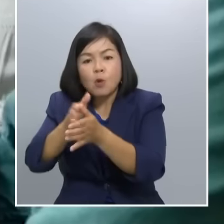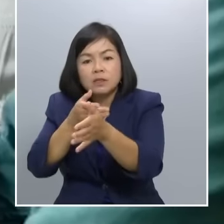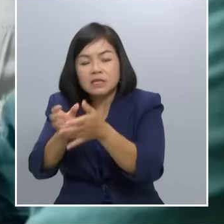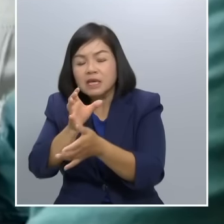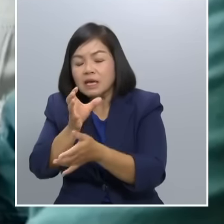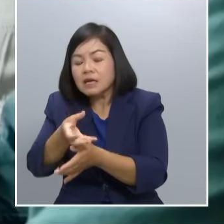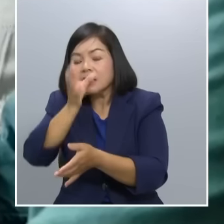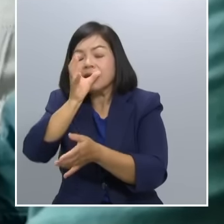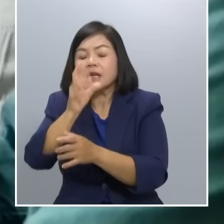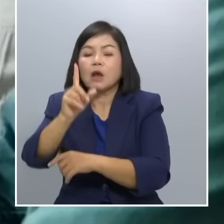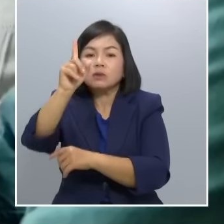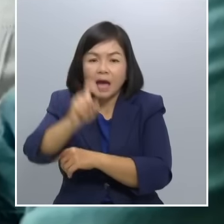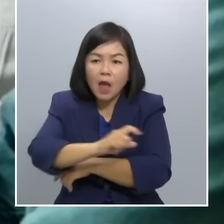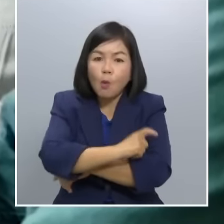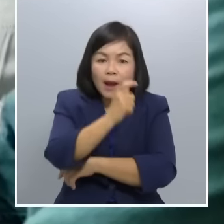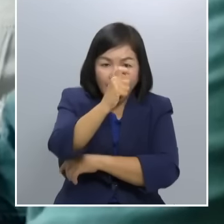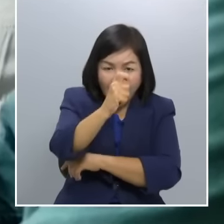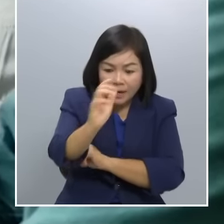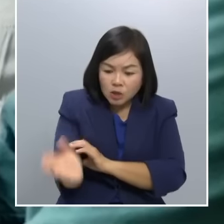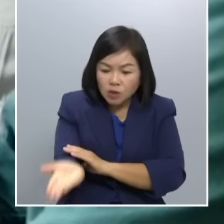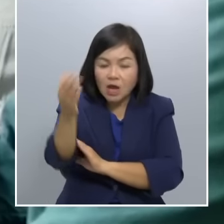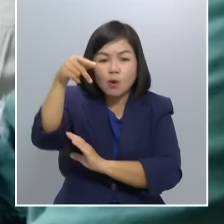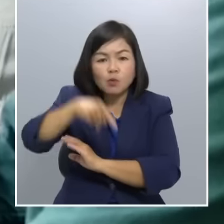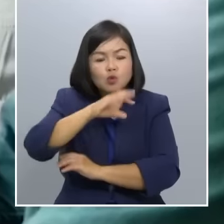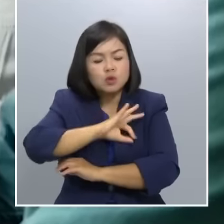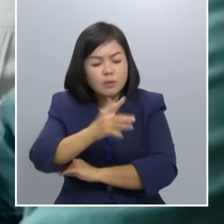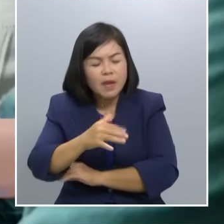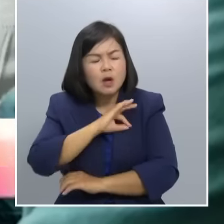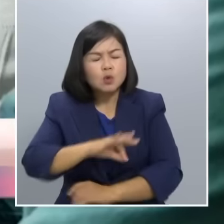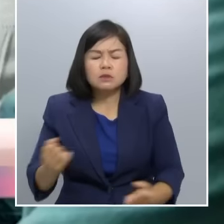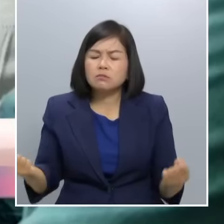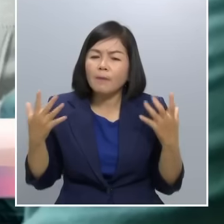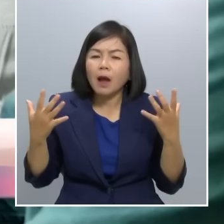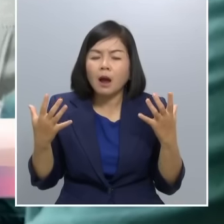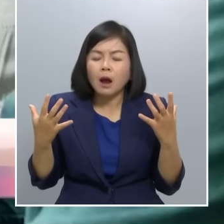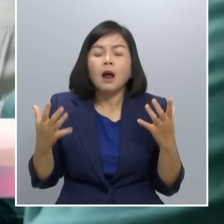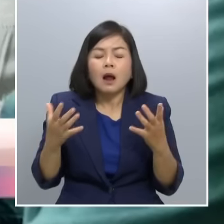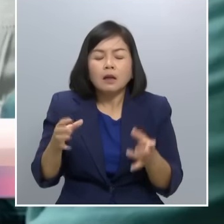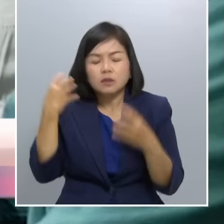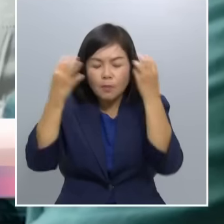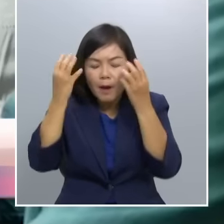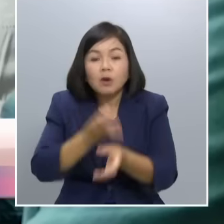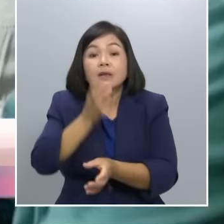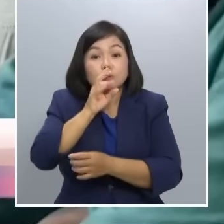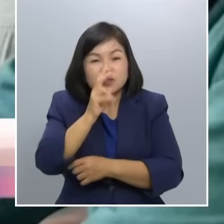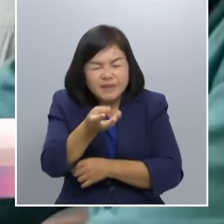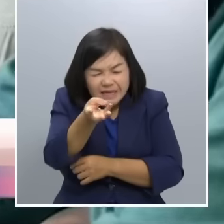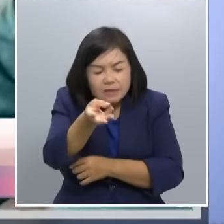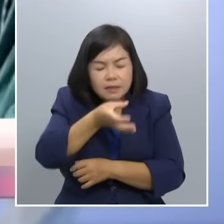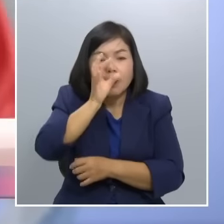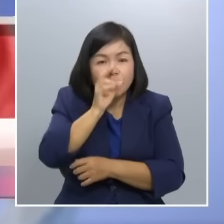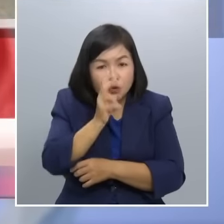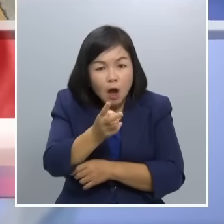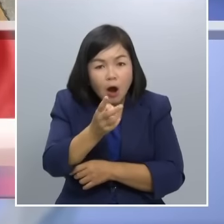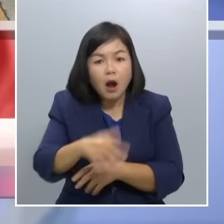นึงเสร็จแล้วเช้ามาของวันพุธเนี่ยไม่มีอาการอะไรแค่รู้สึกอ่อนเพียเหมือนแทงค์ก็เลยดื่มไปอีกรอบนึงดื่มไปหน่อยๆปรากฏว่า